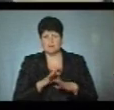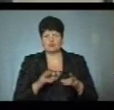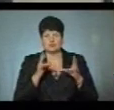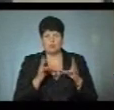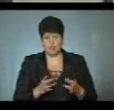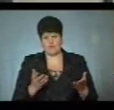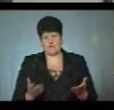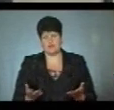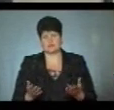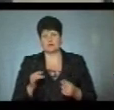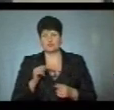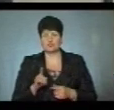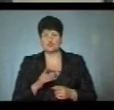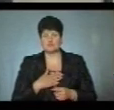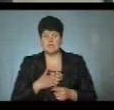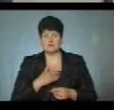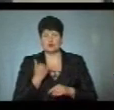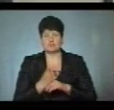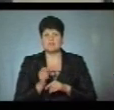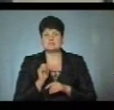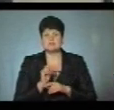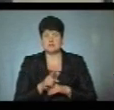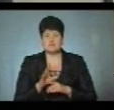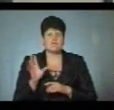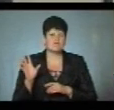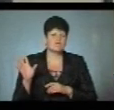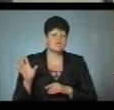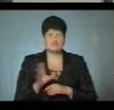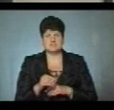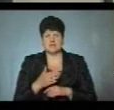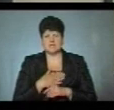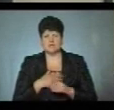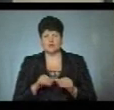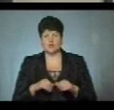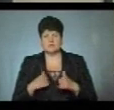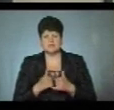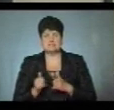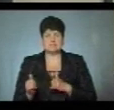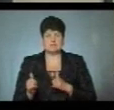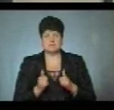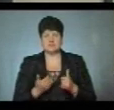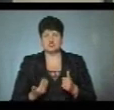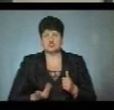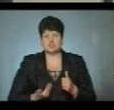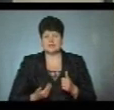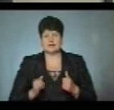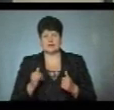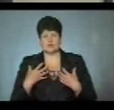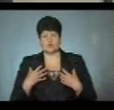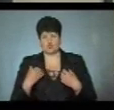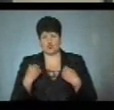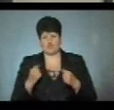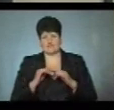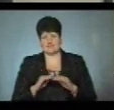що наша основна задача всіх наших комісійних – забезпечити життя і здоров'я, в першу